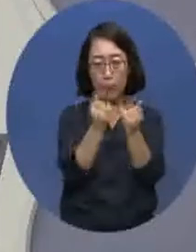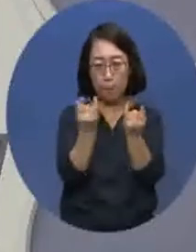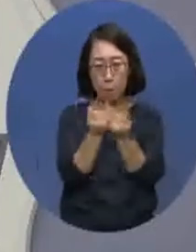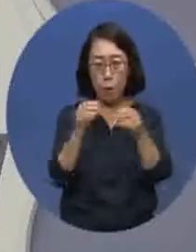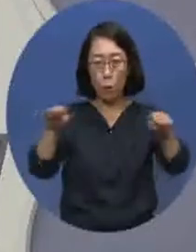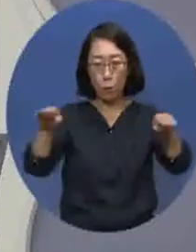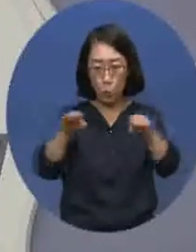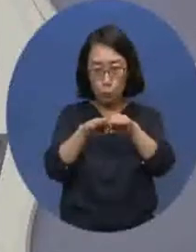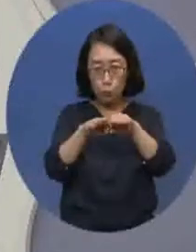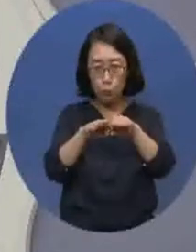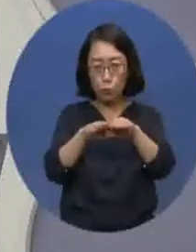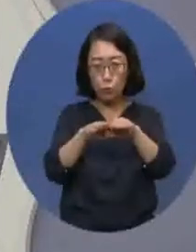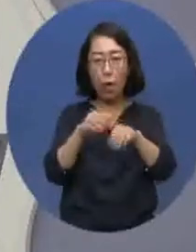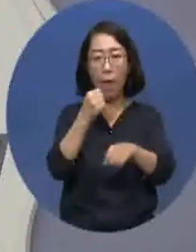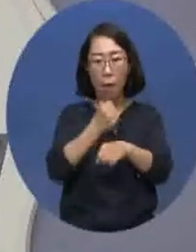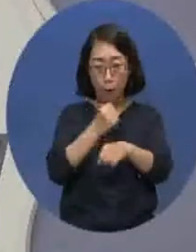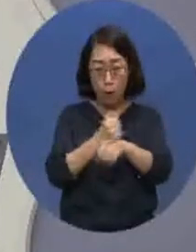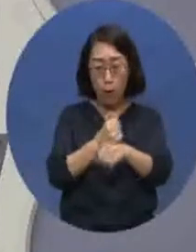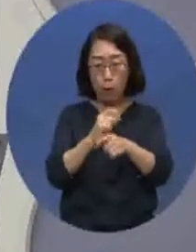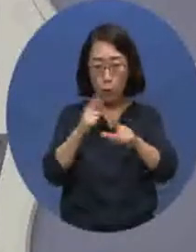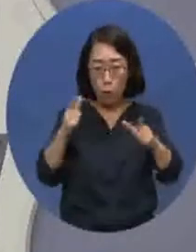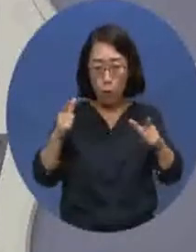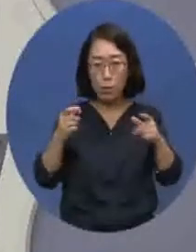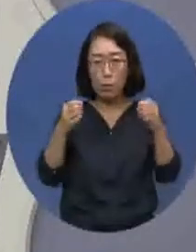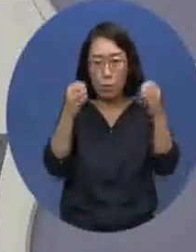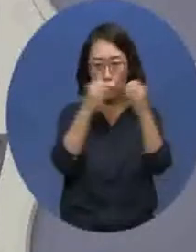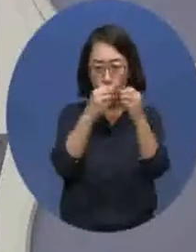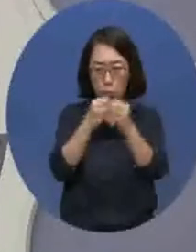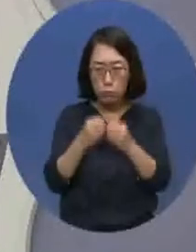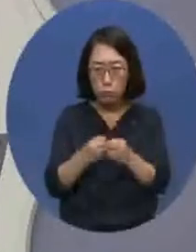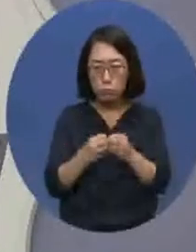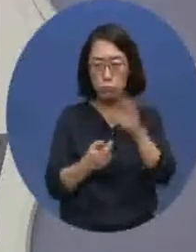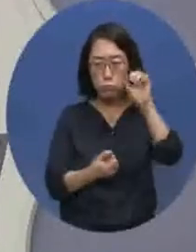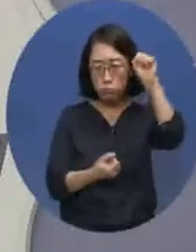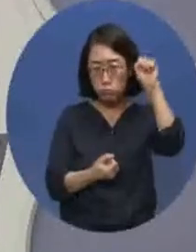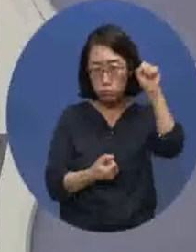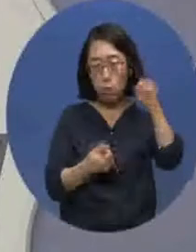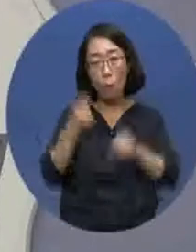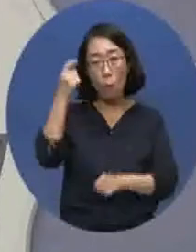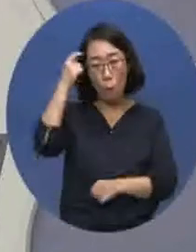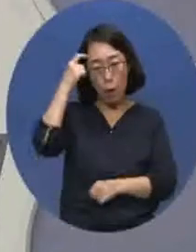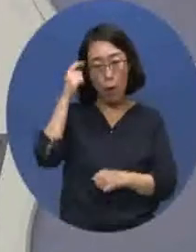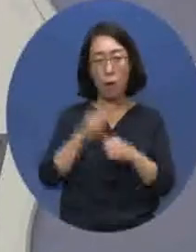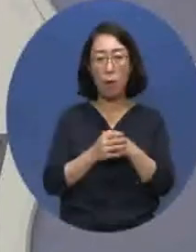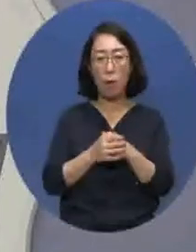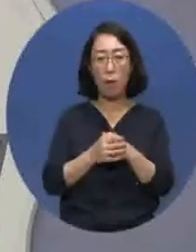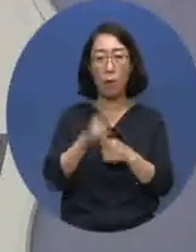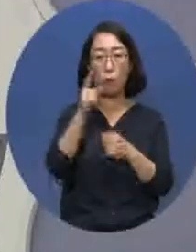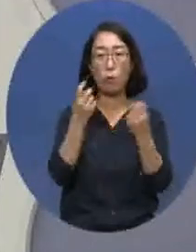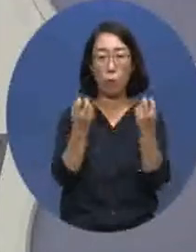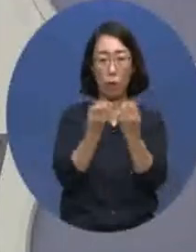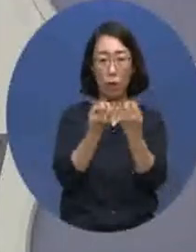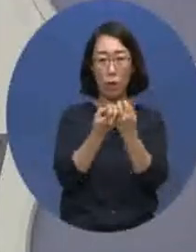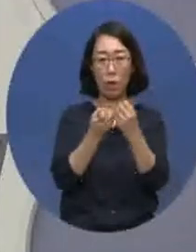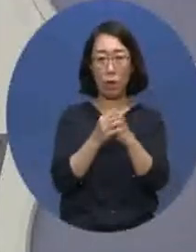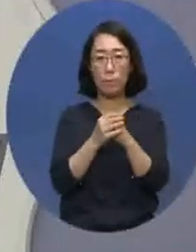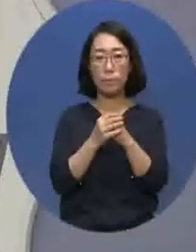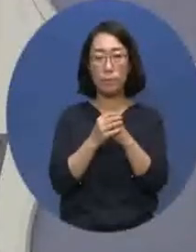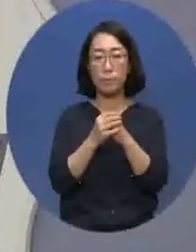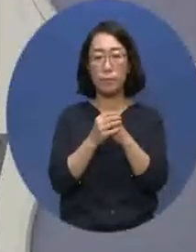뭐 보장 1 이런 구호가 난무하는 게 정치권의 입니다 어떻게 어